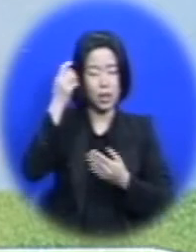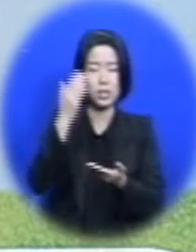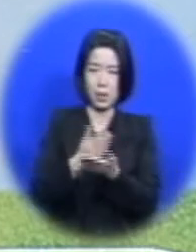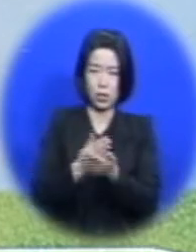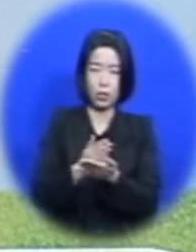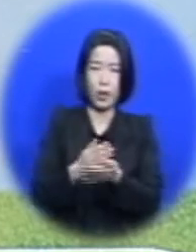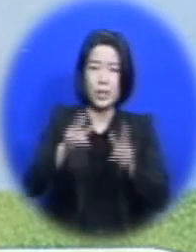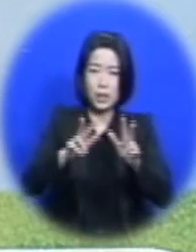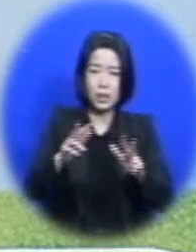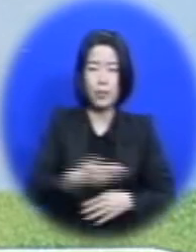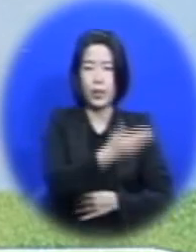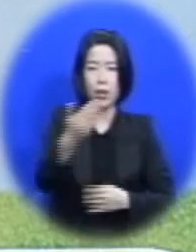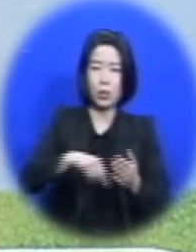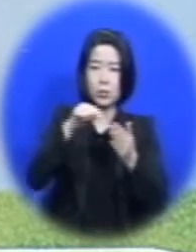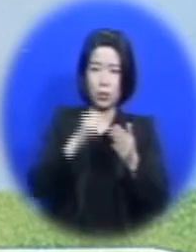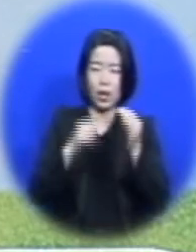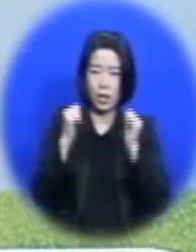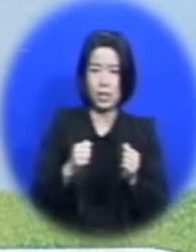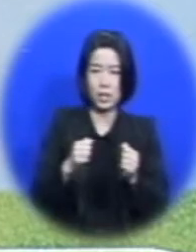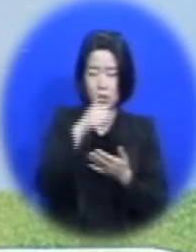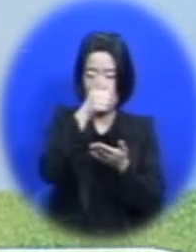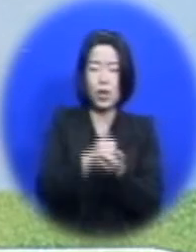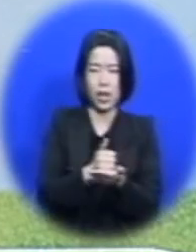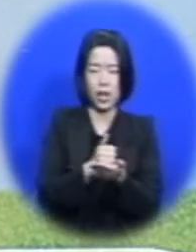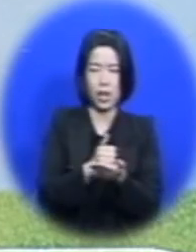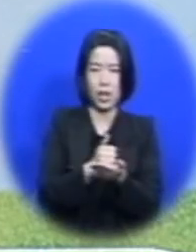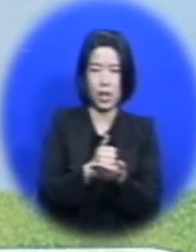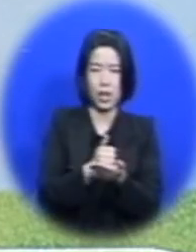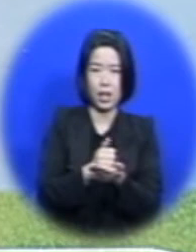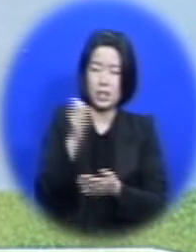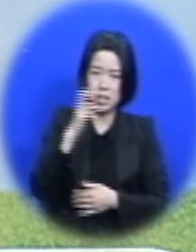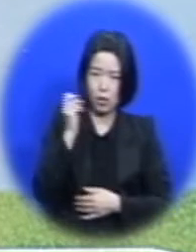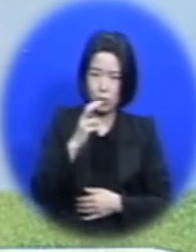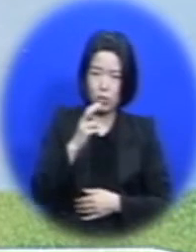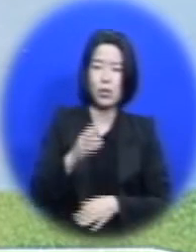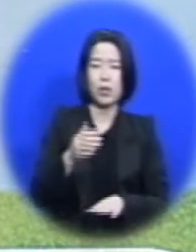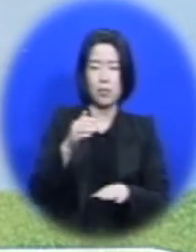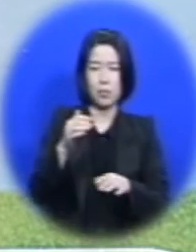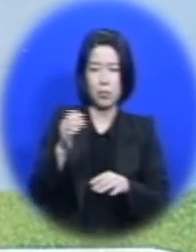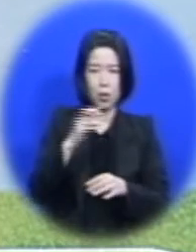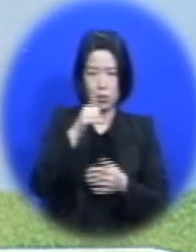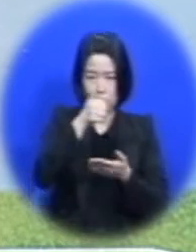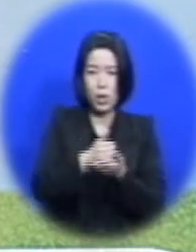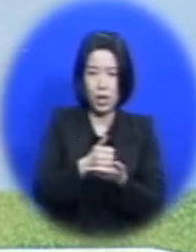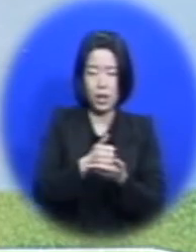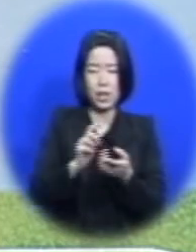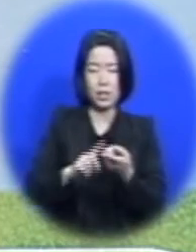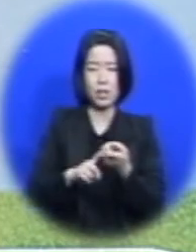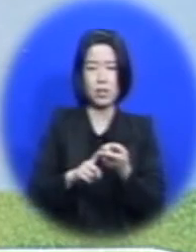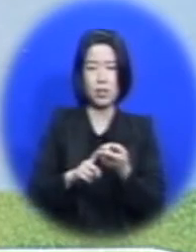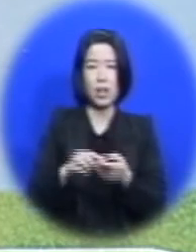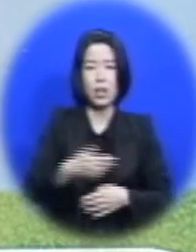지금 여러분 속에 있는 죄의 자꾸만 반복해서 찍고 있는 주에